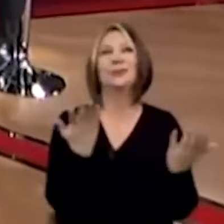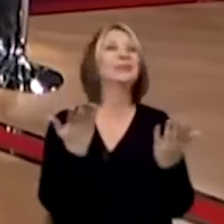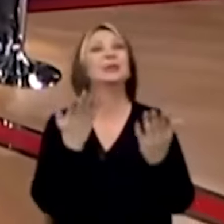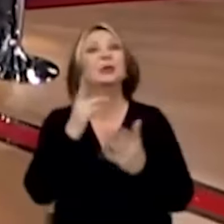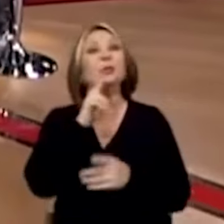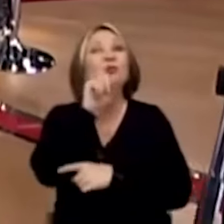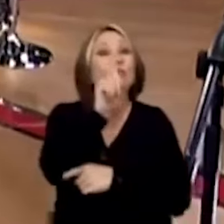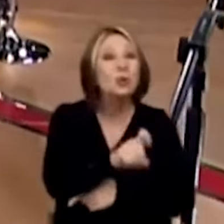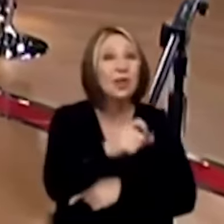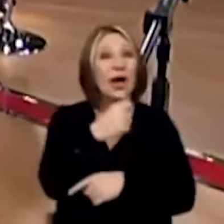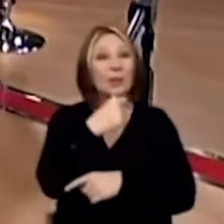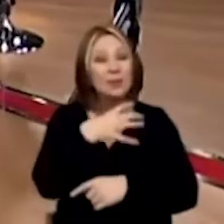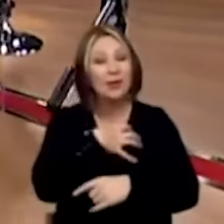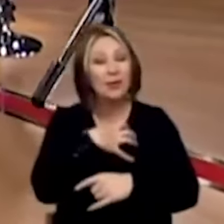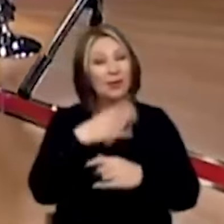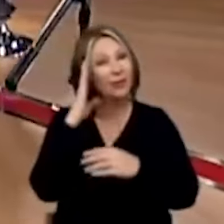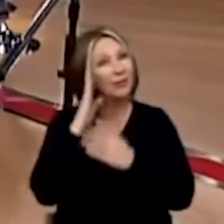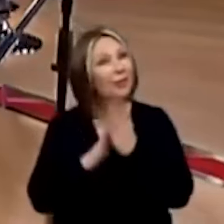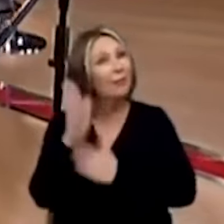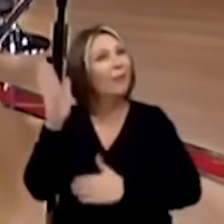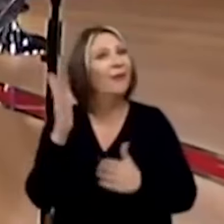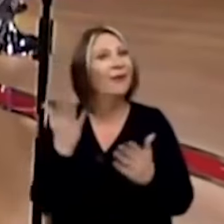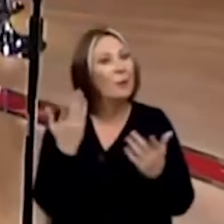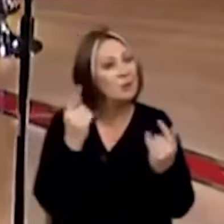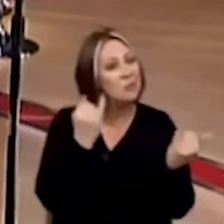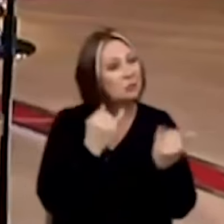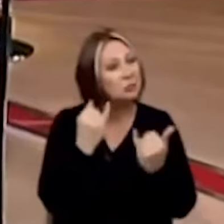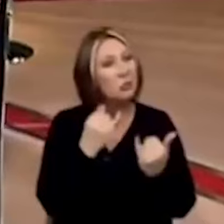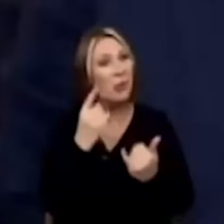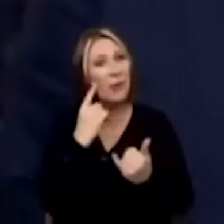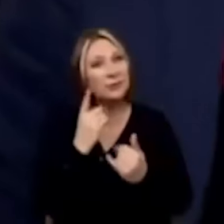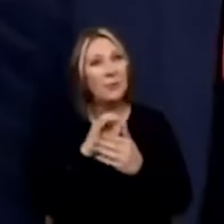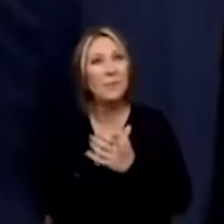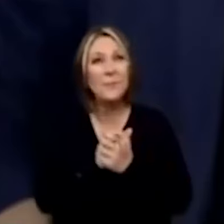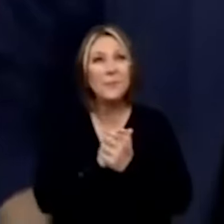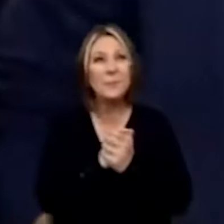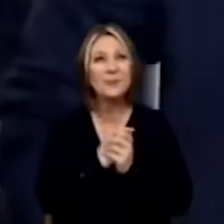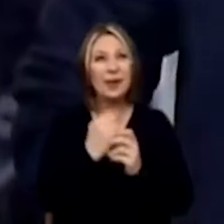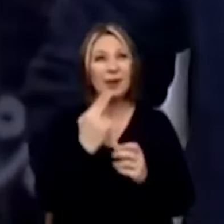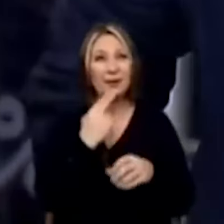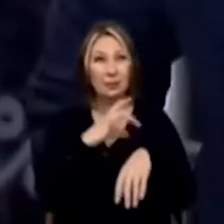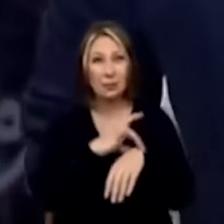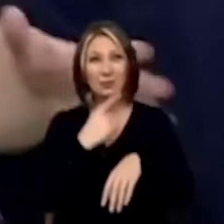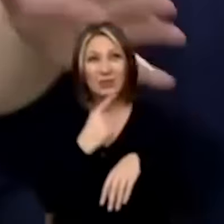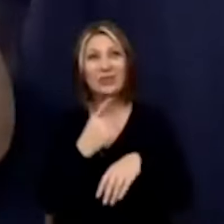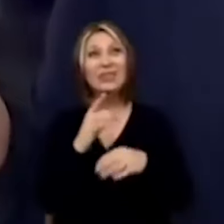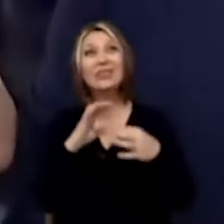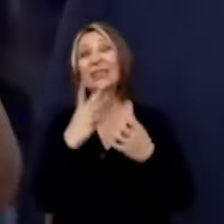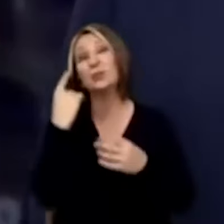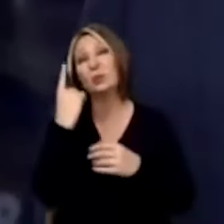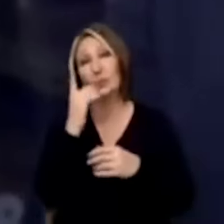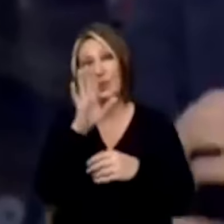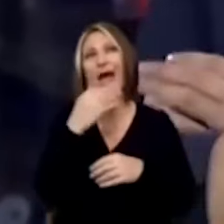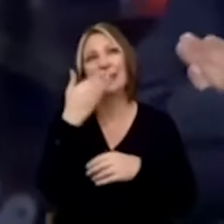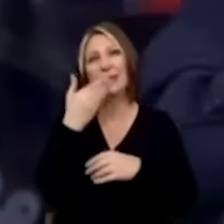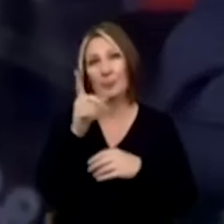Yani soru sorulduğunda adam kendi kendine dalıyor. Lan nöroloji. Şimdi baktığın zaman... Jinekoloji mi deseydik daha niye iyi düşündüm ya? Şöyle